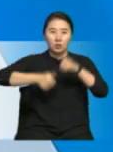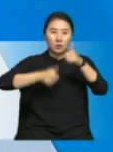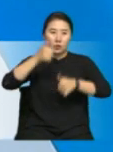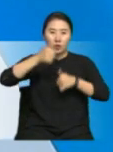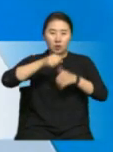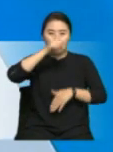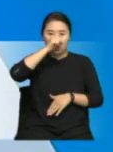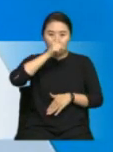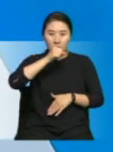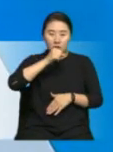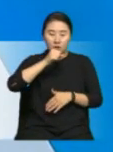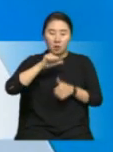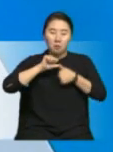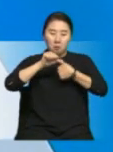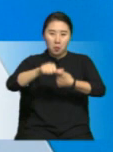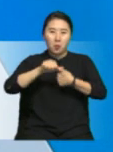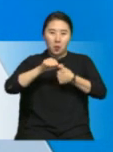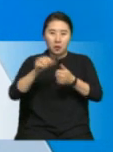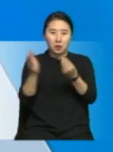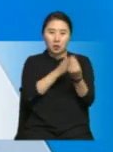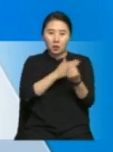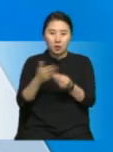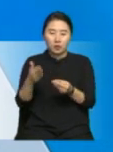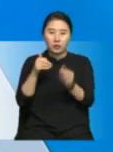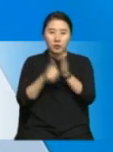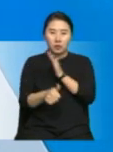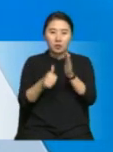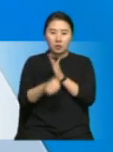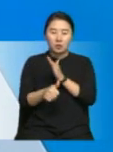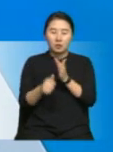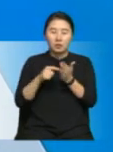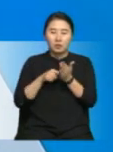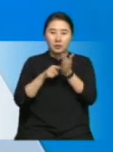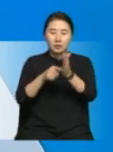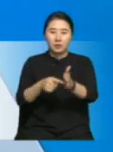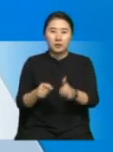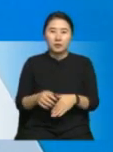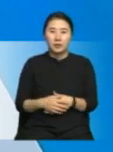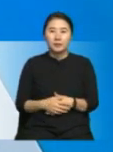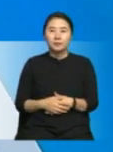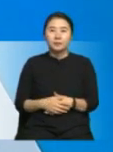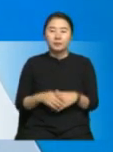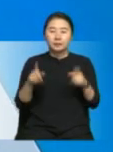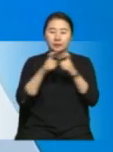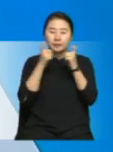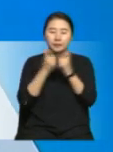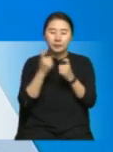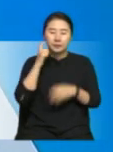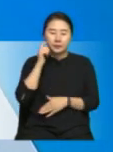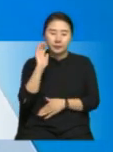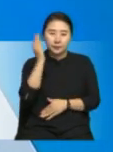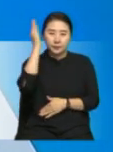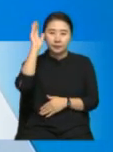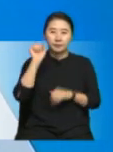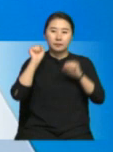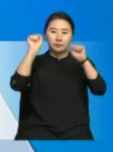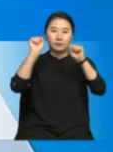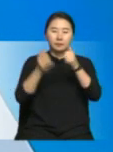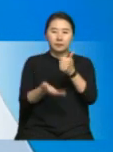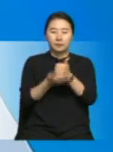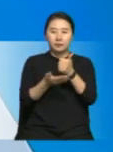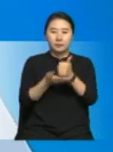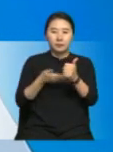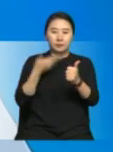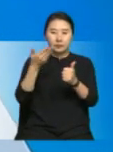효자 종목이죠. 레슬링과 탁구 종목의 선수들이 서울시 대표로 출전하는데요. 개인의 영광은 물론 응원과